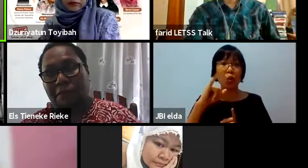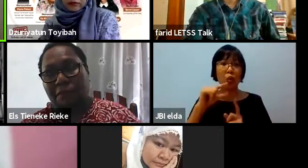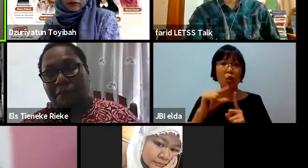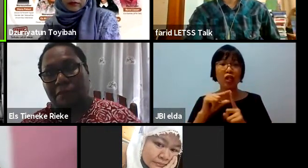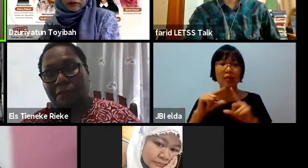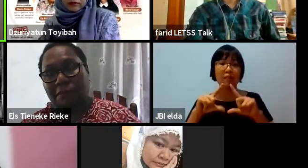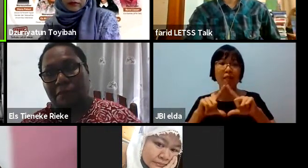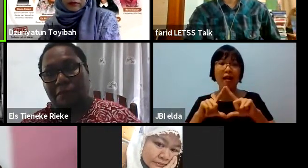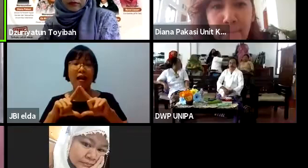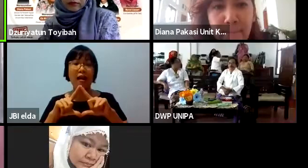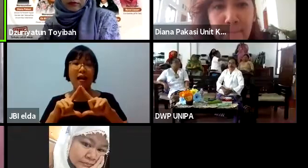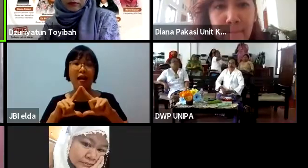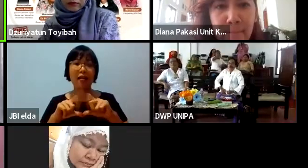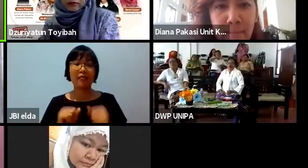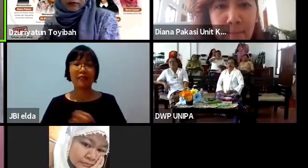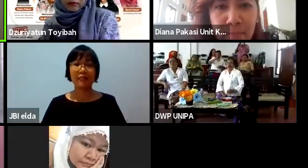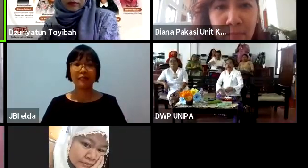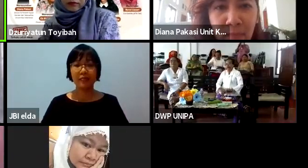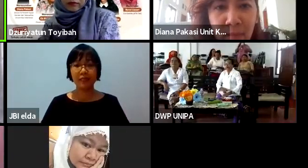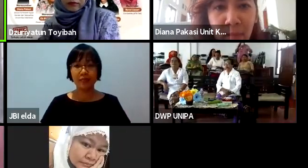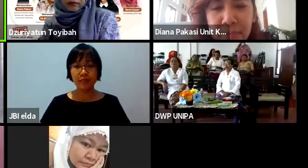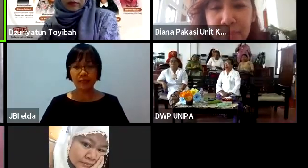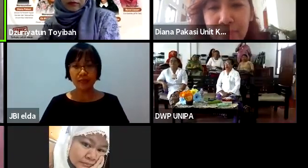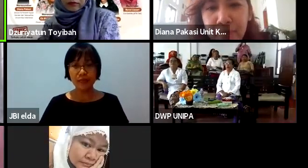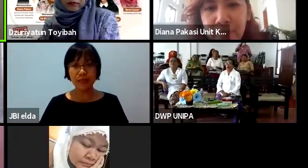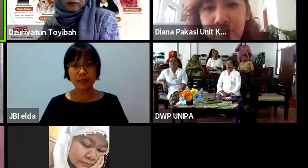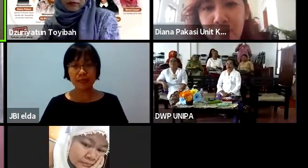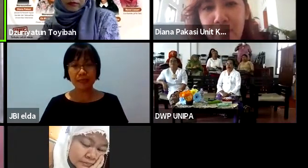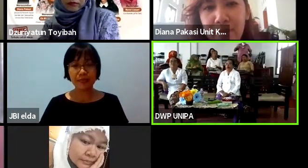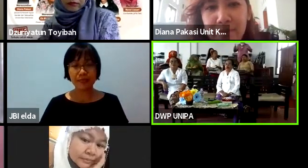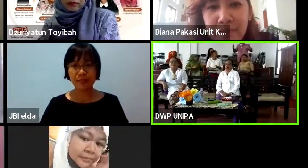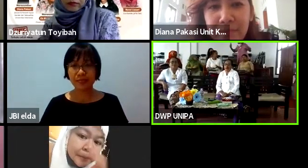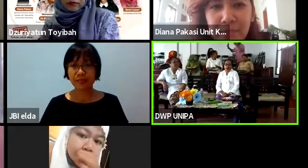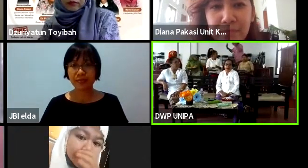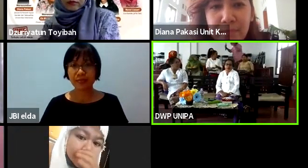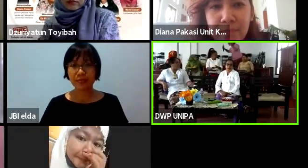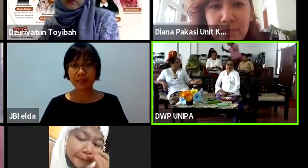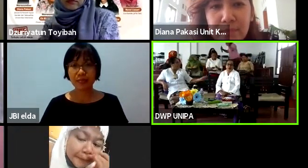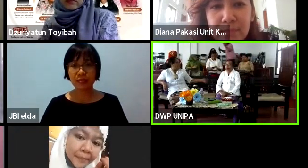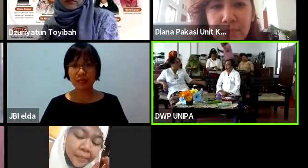ya Bu ya. DWP satu lagi pertanyaannya ya, boleh. Ya, singkat. Oke. Okay. Ibu terima kasih.